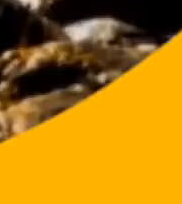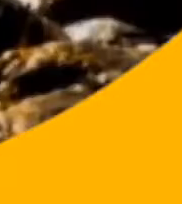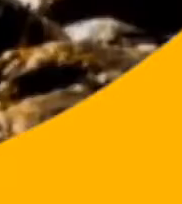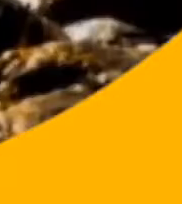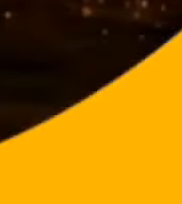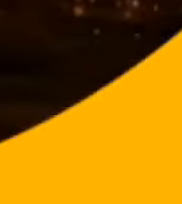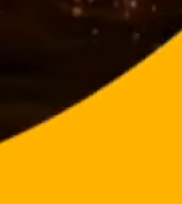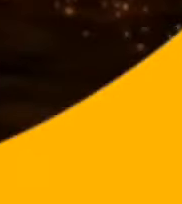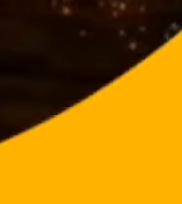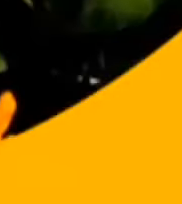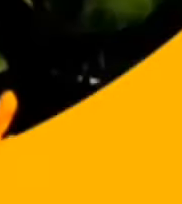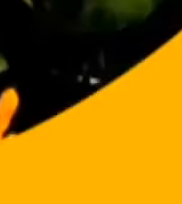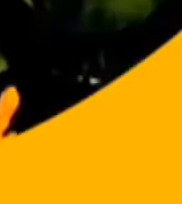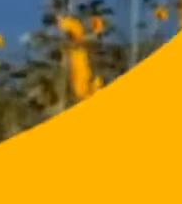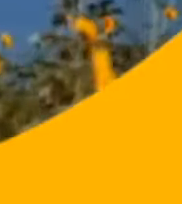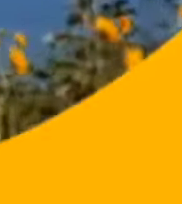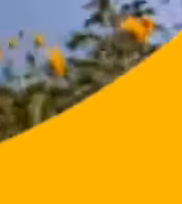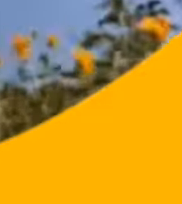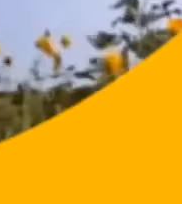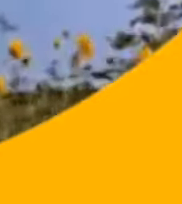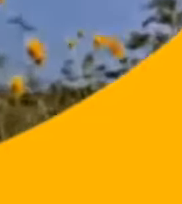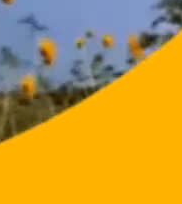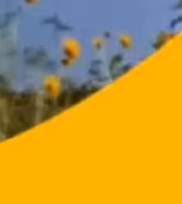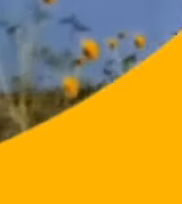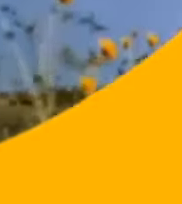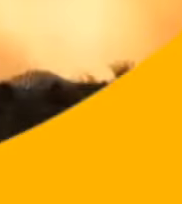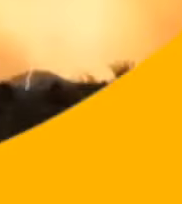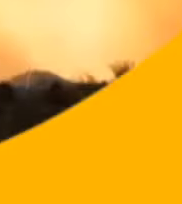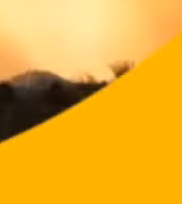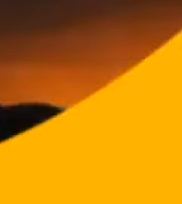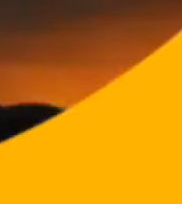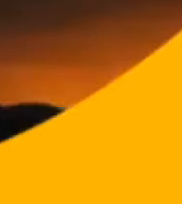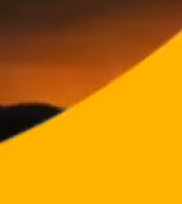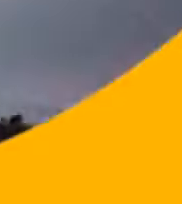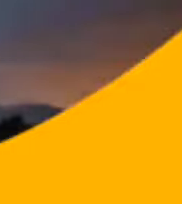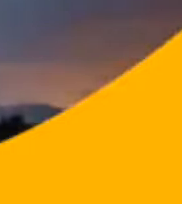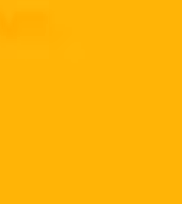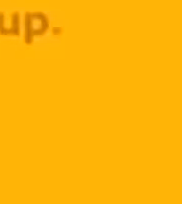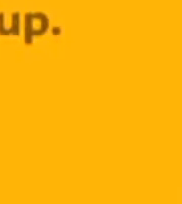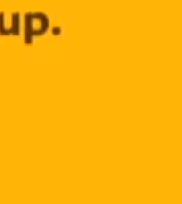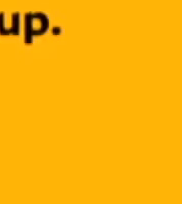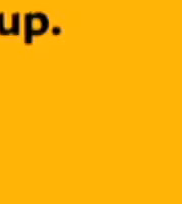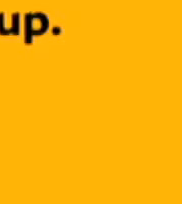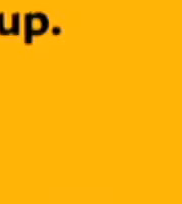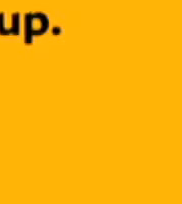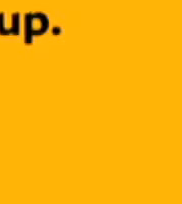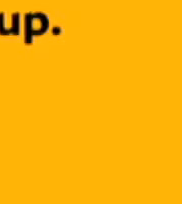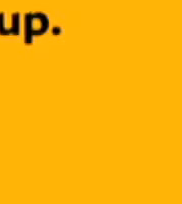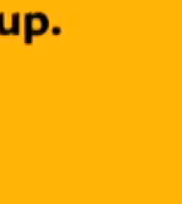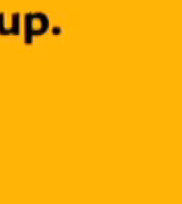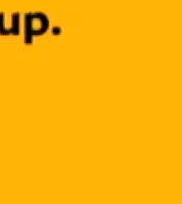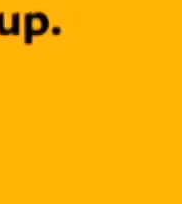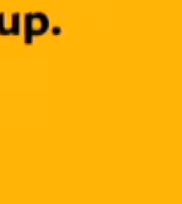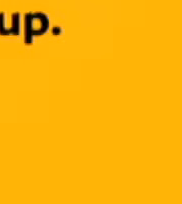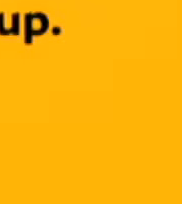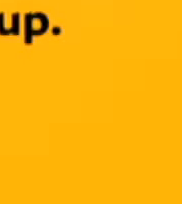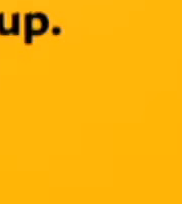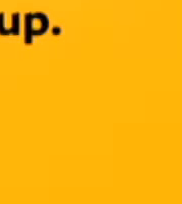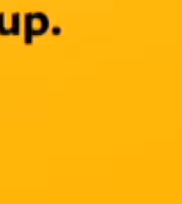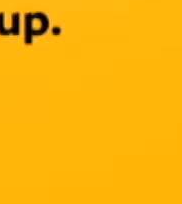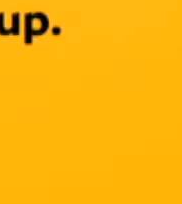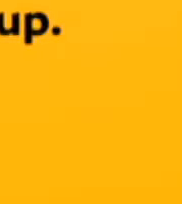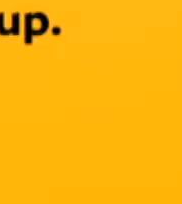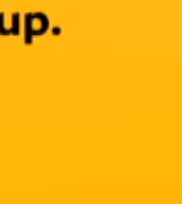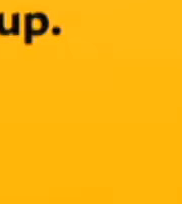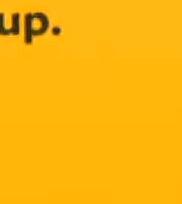Simo selitulu nilethelwa baka MTN Business. Noma simo selitulu senjani, MTN Business ikhona kusita